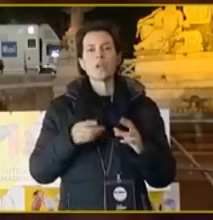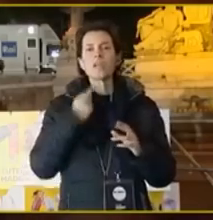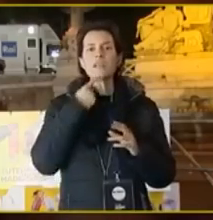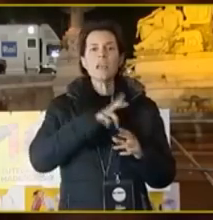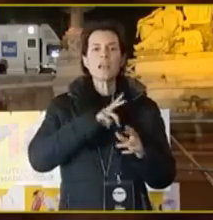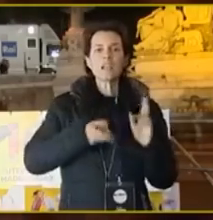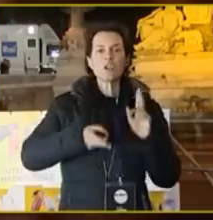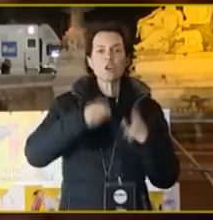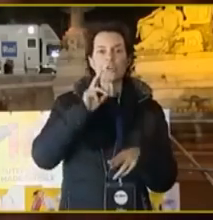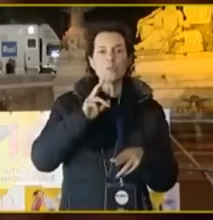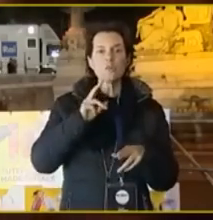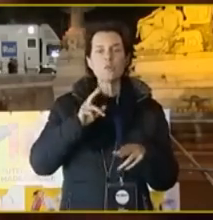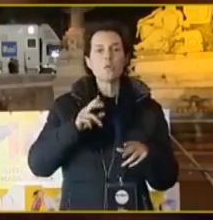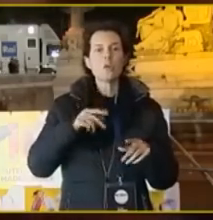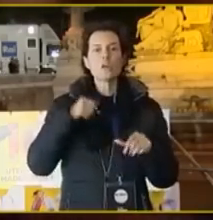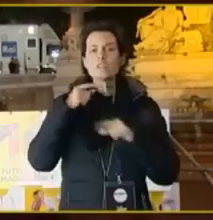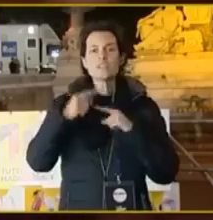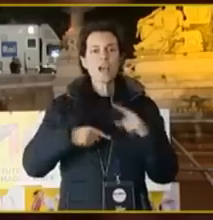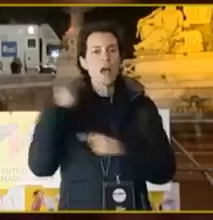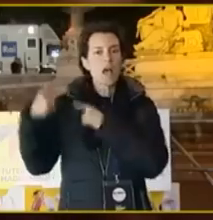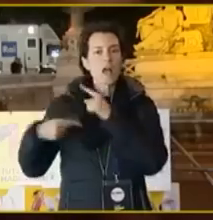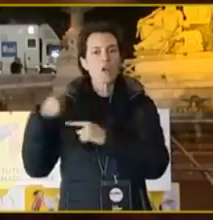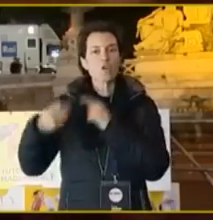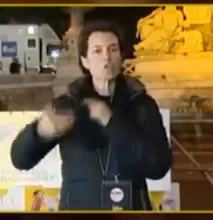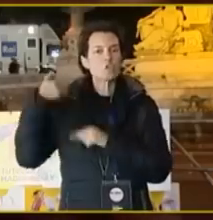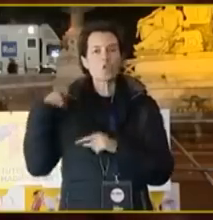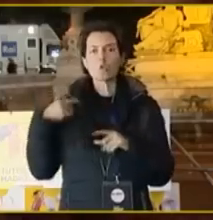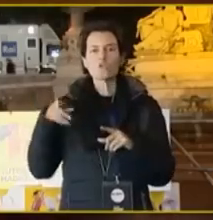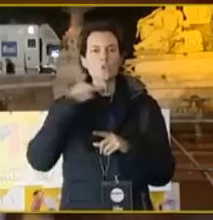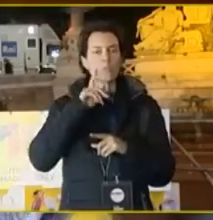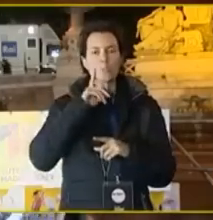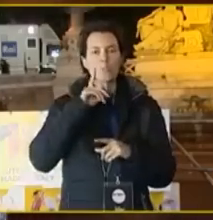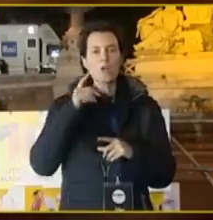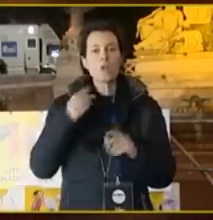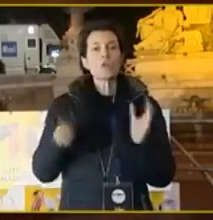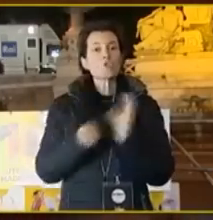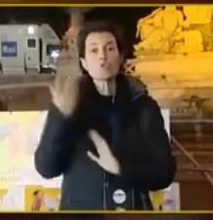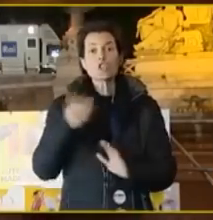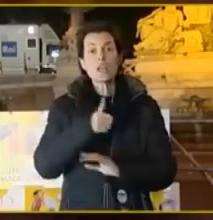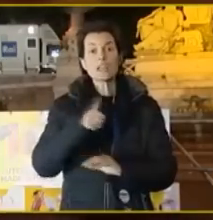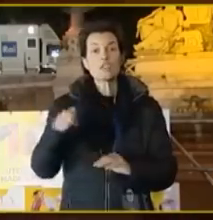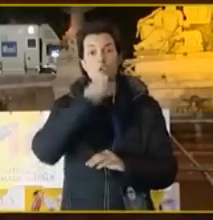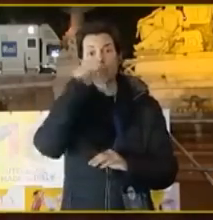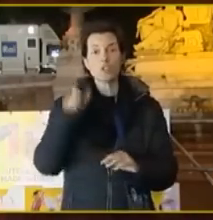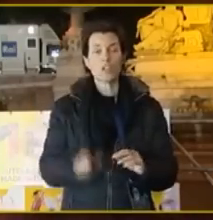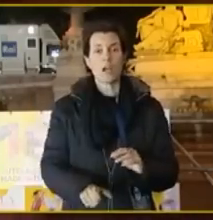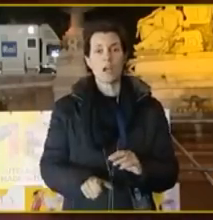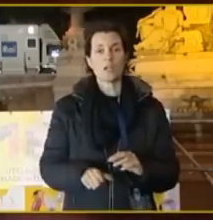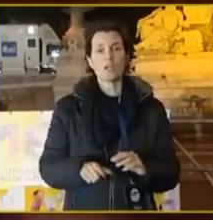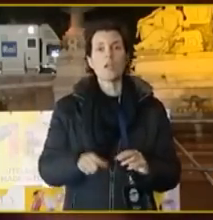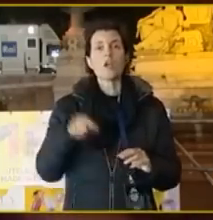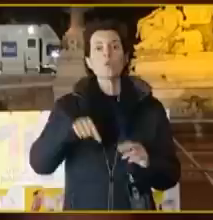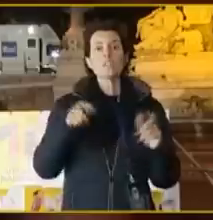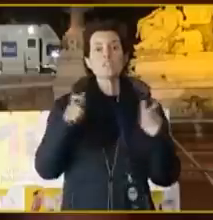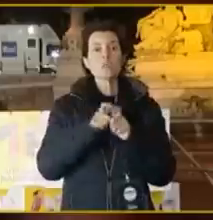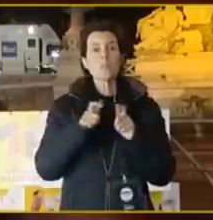oggi sono gli stessi del secolo scorso. E questo succede solo in Italia. Questo paese non cambia e non si adatta al mondo perché